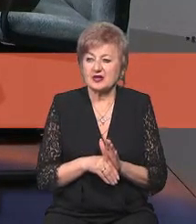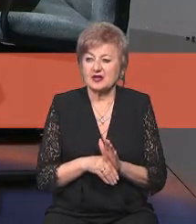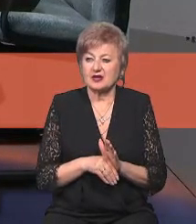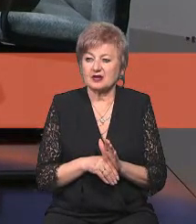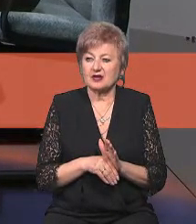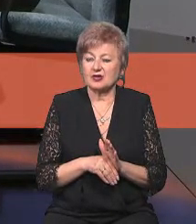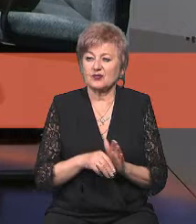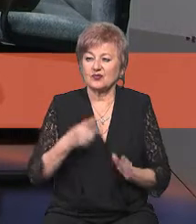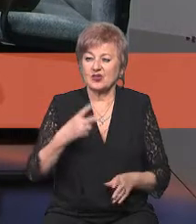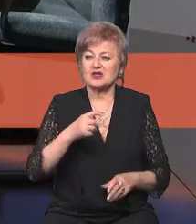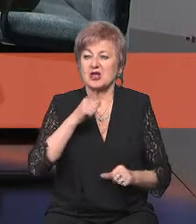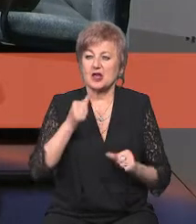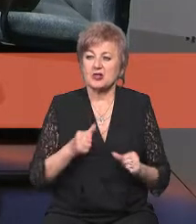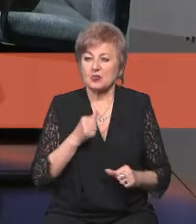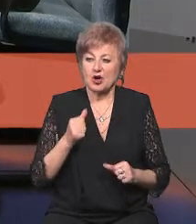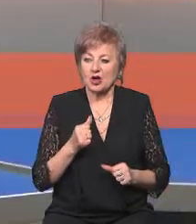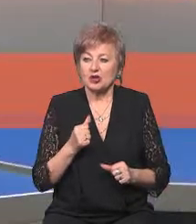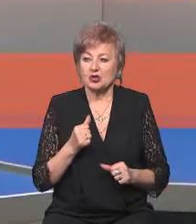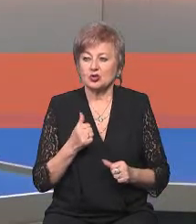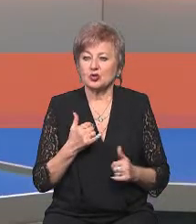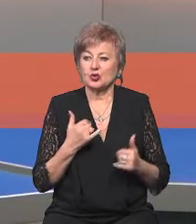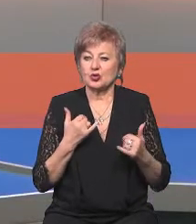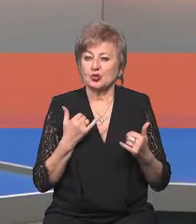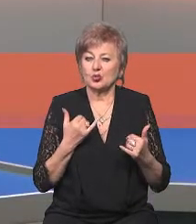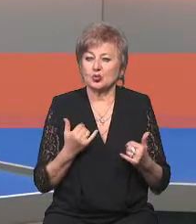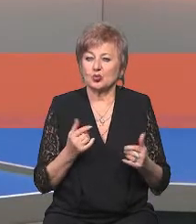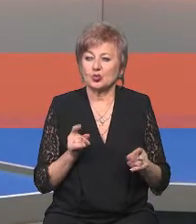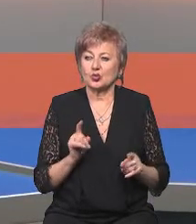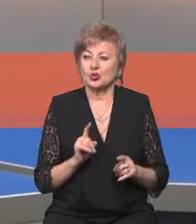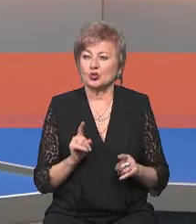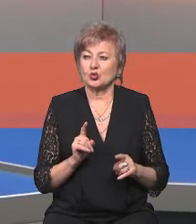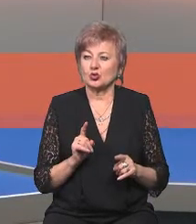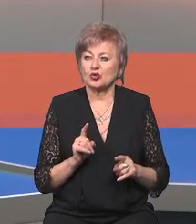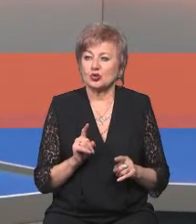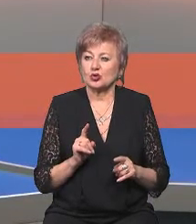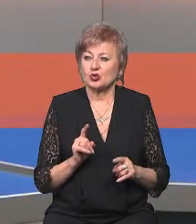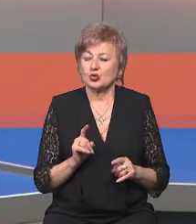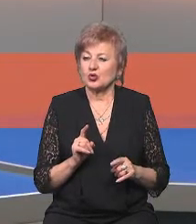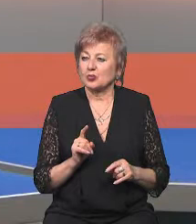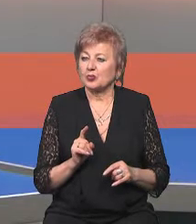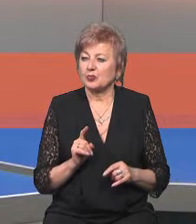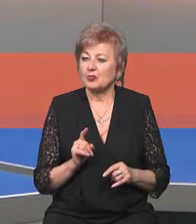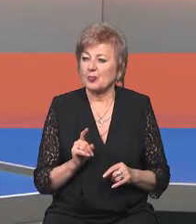у 20-му році для пацієнтів, які потребують ендопротезування суглобів?